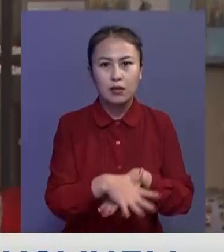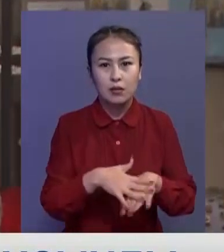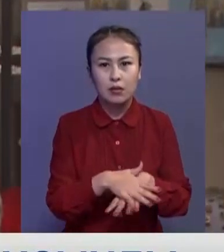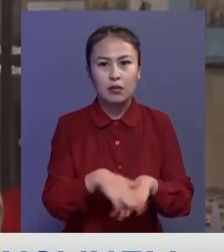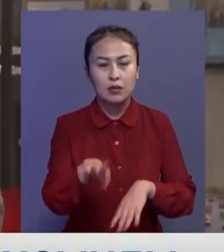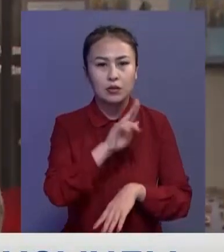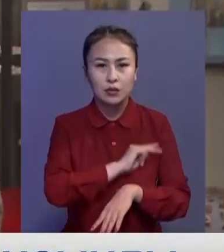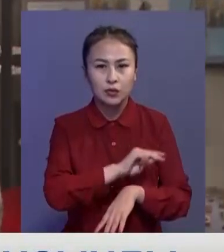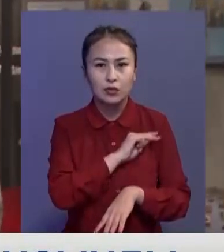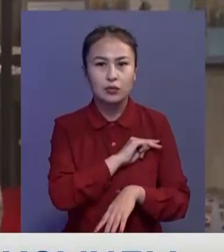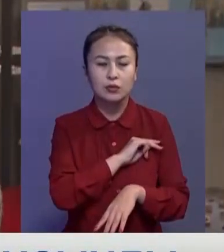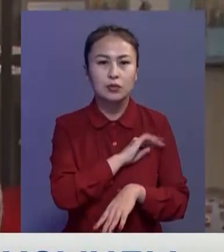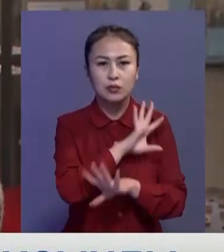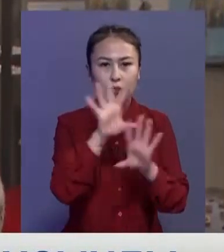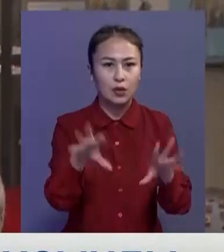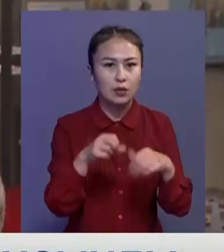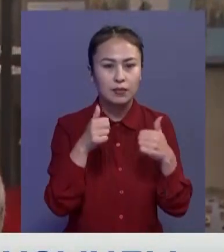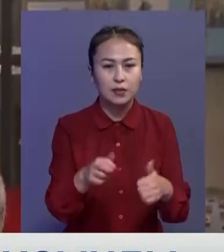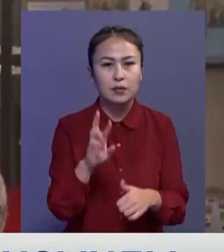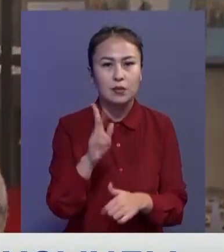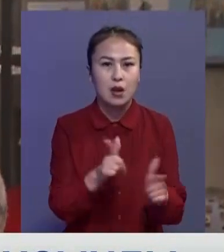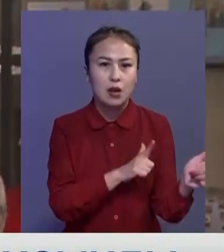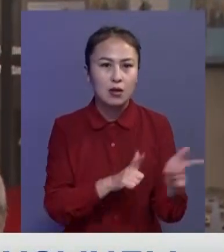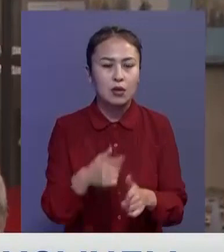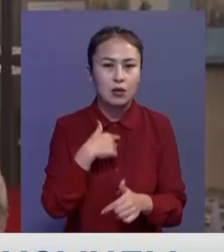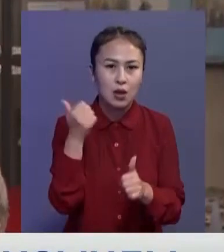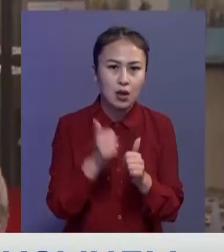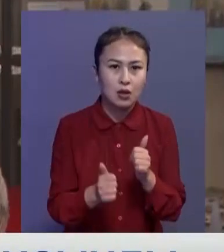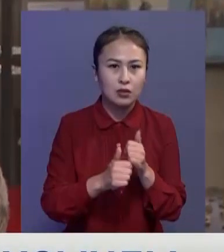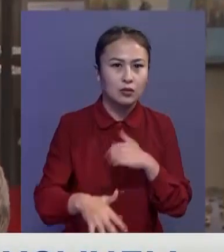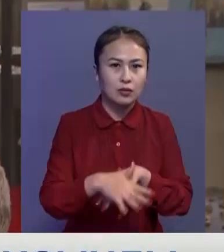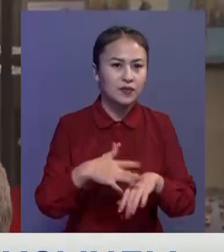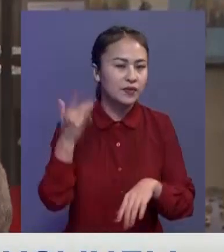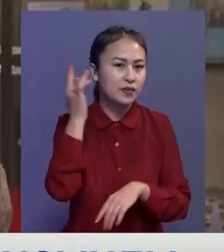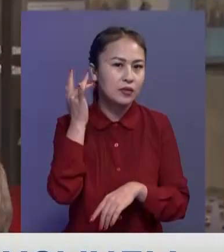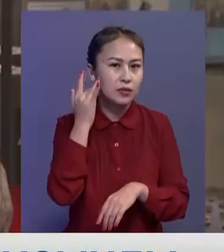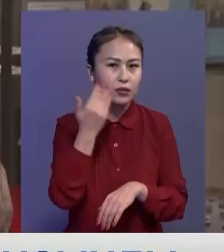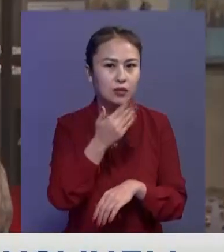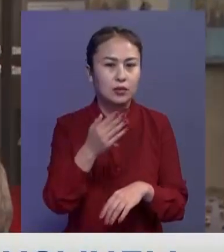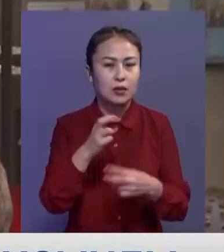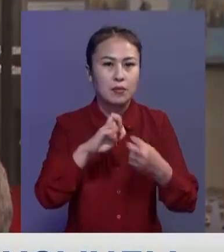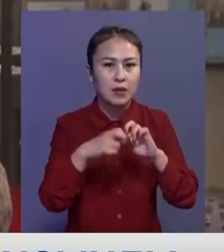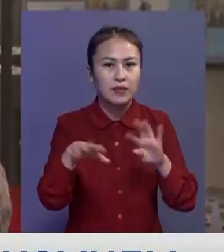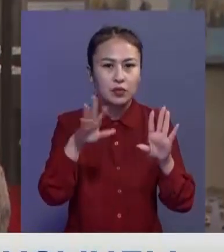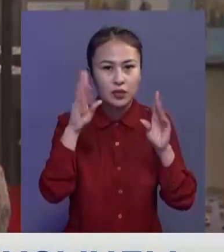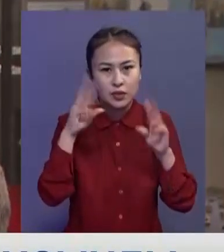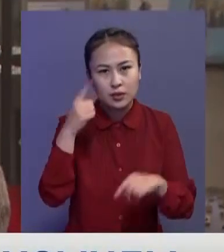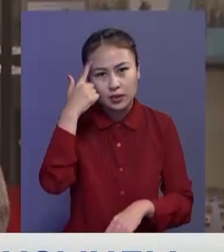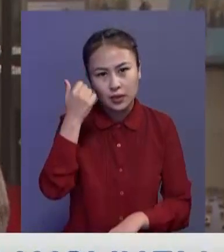жаса десе, бәріміз халық дайын. Өйткені біз күнде халықтың арасында жүреміз. Күнде оның мұқтажын жақсы білеміз.